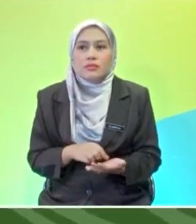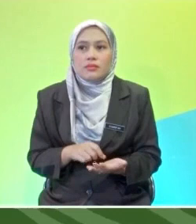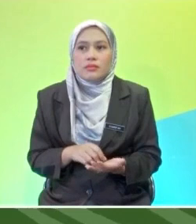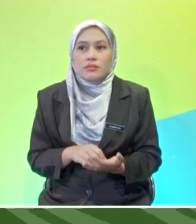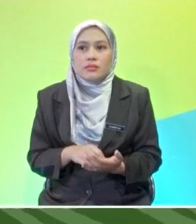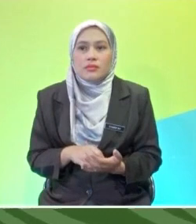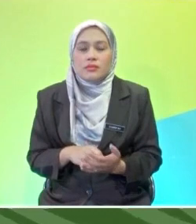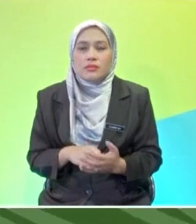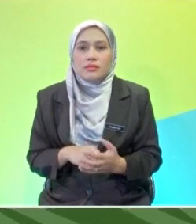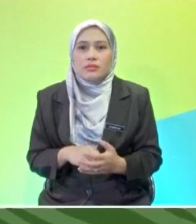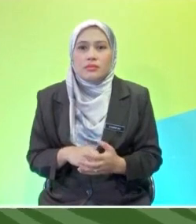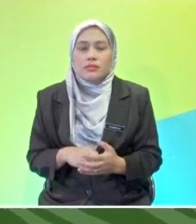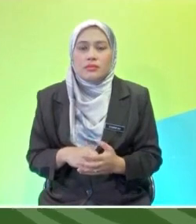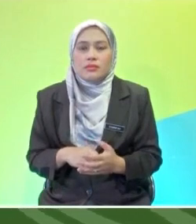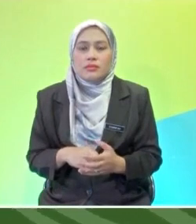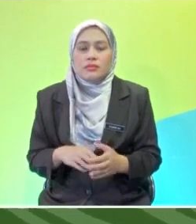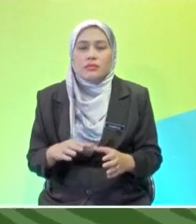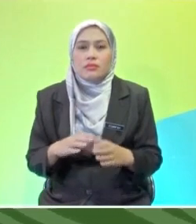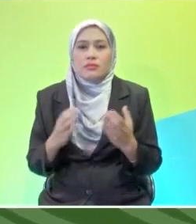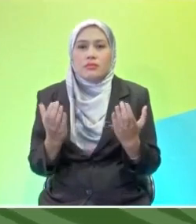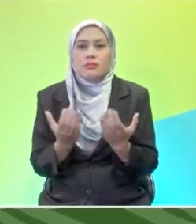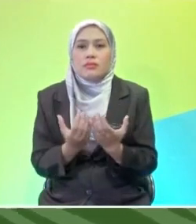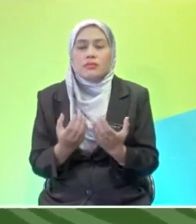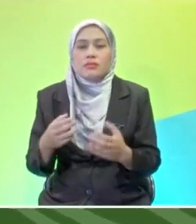mengumpul hasil hutan untuk dijual. Lagi apa?